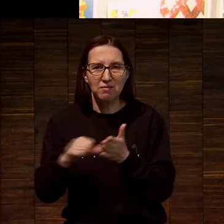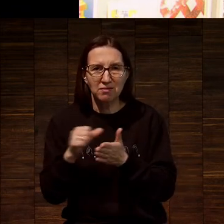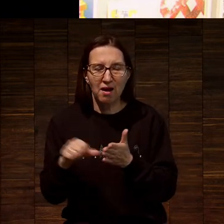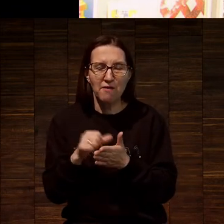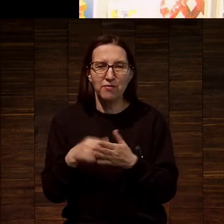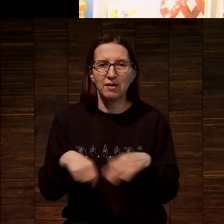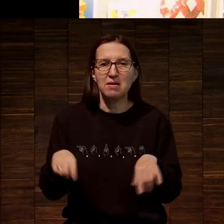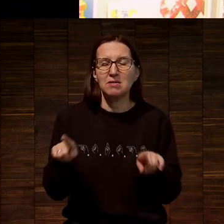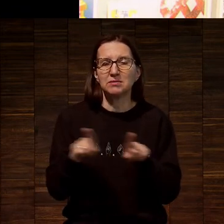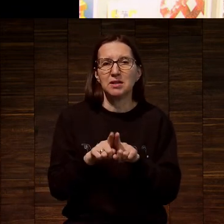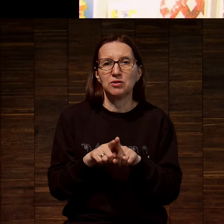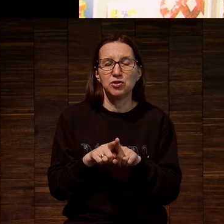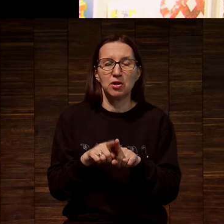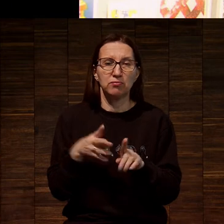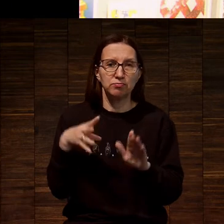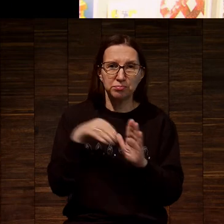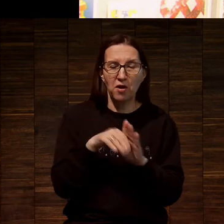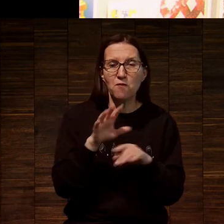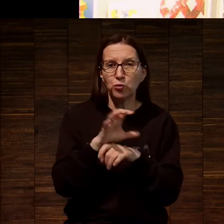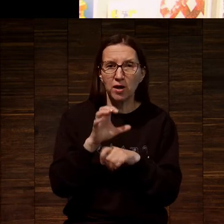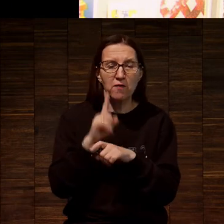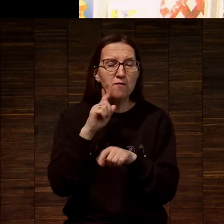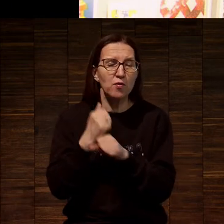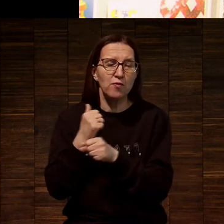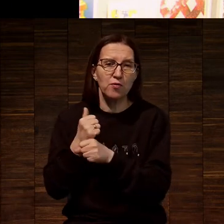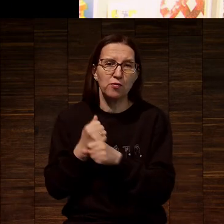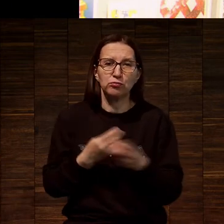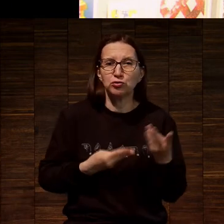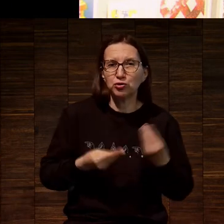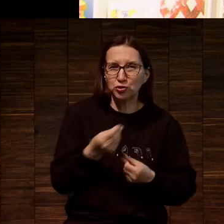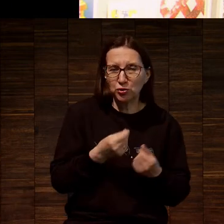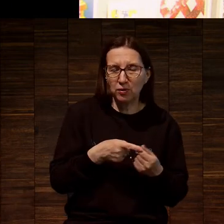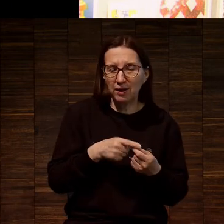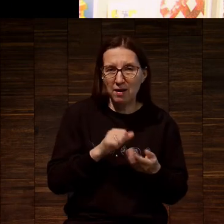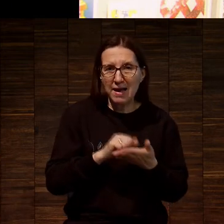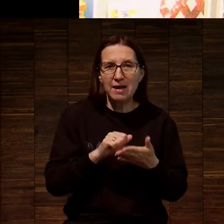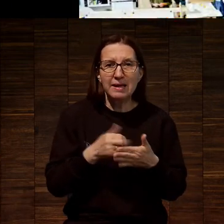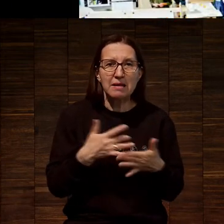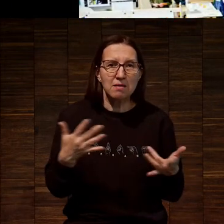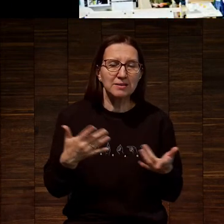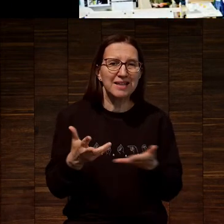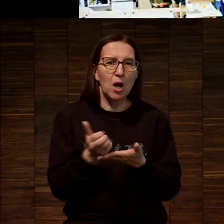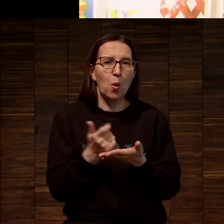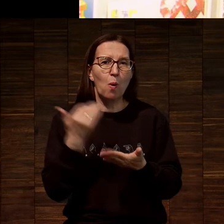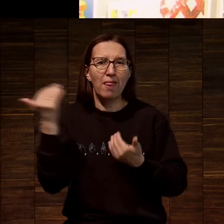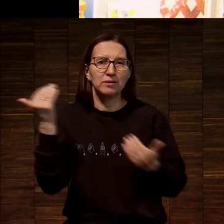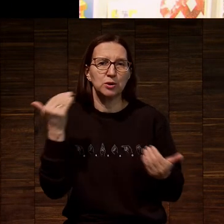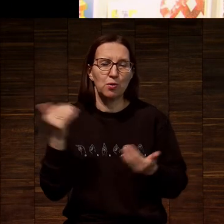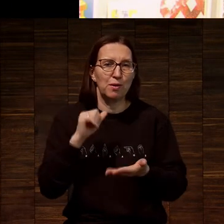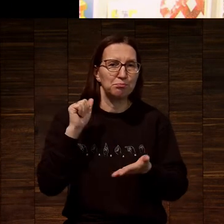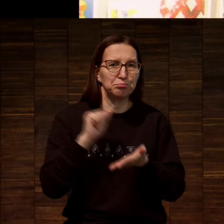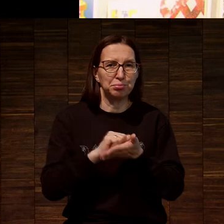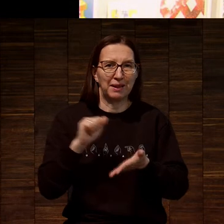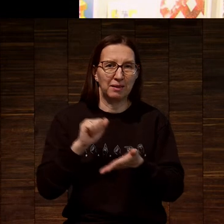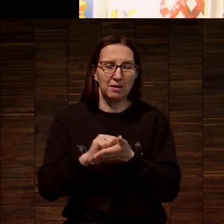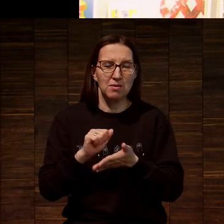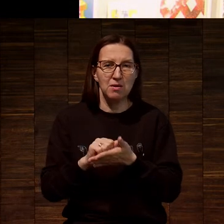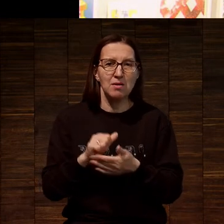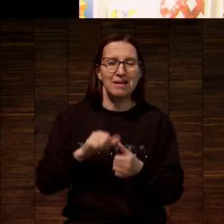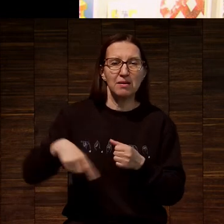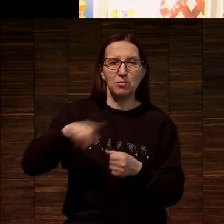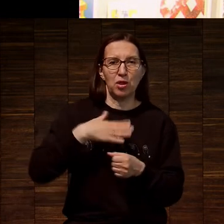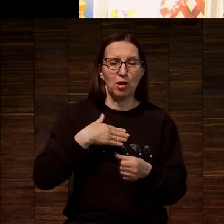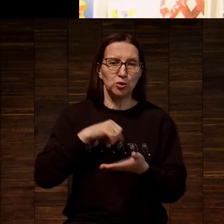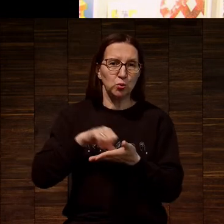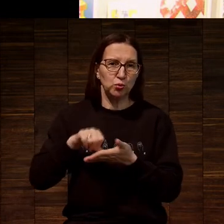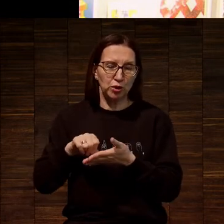не подключилась. В основном тоже шелкуха и какие-то коллекционные принты, представленные некоторыми из наших